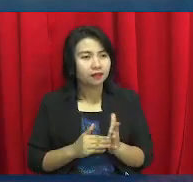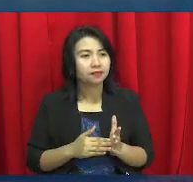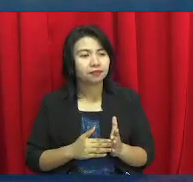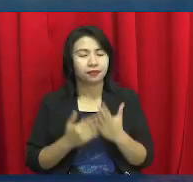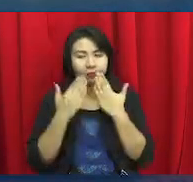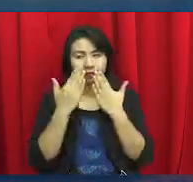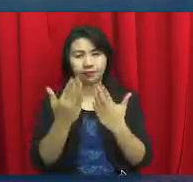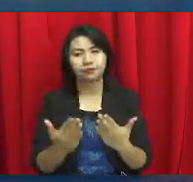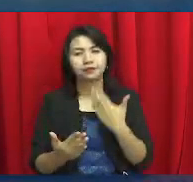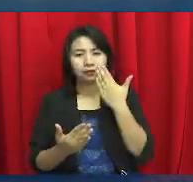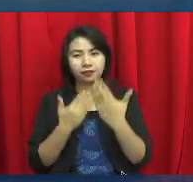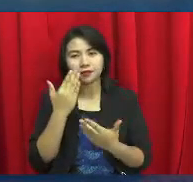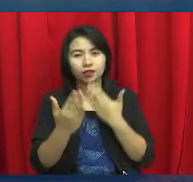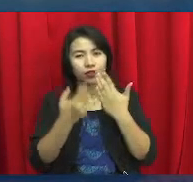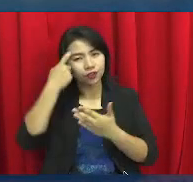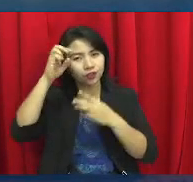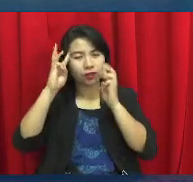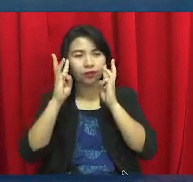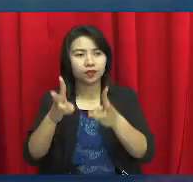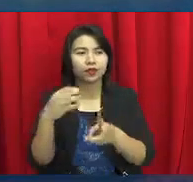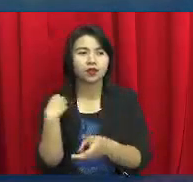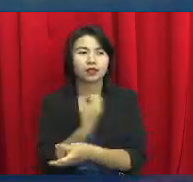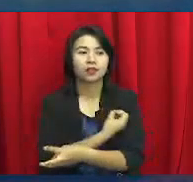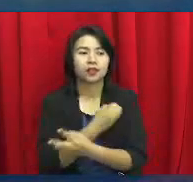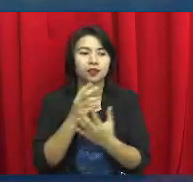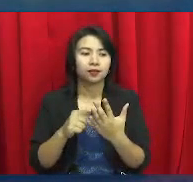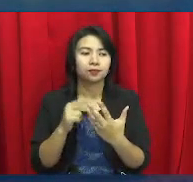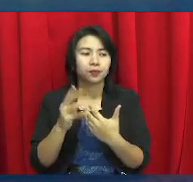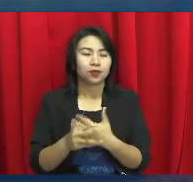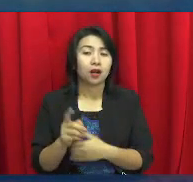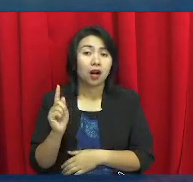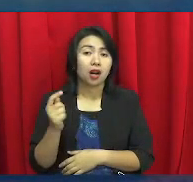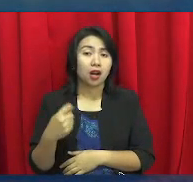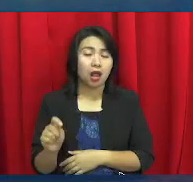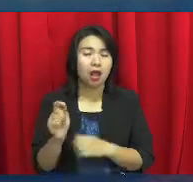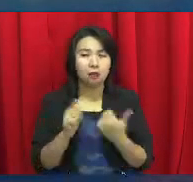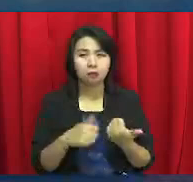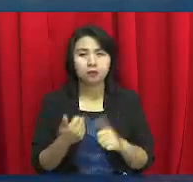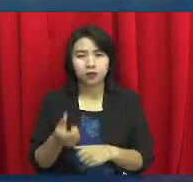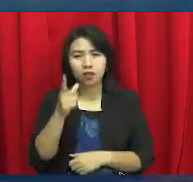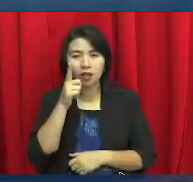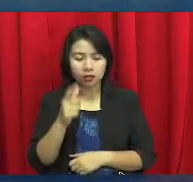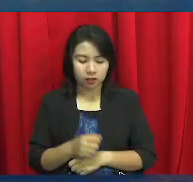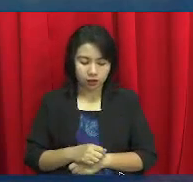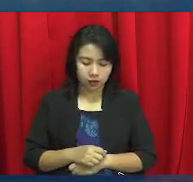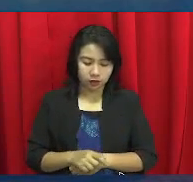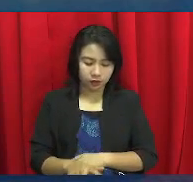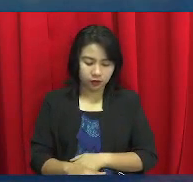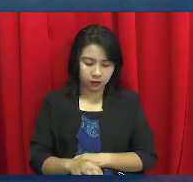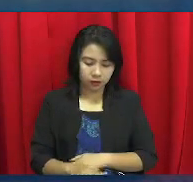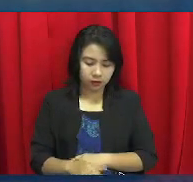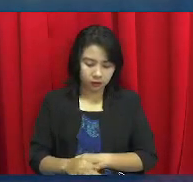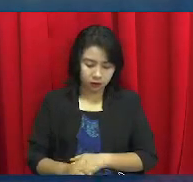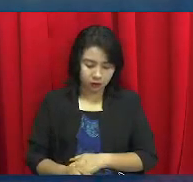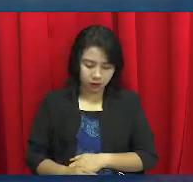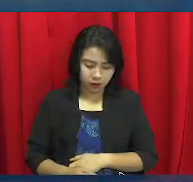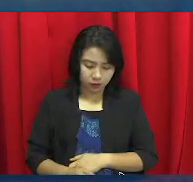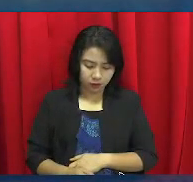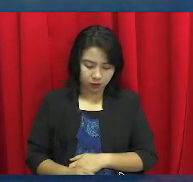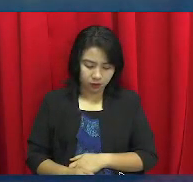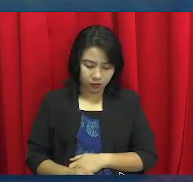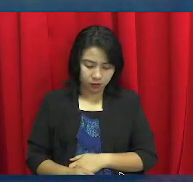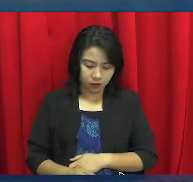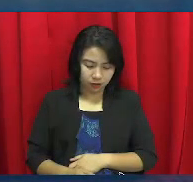kapatid, maraming salamat sa inyo pong pagsubaybay sa atin pong programa dito po sa ating Baptist Lunch Church Day episode, doctrinal